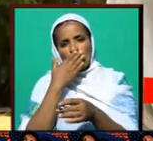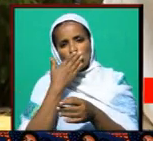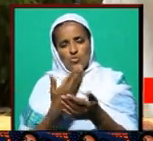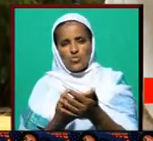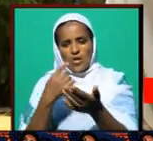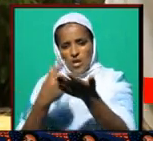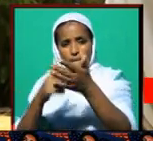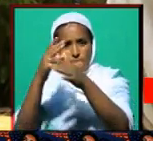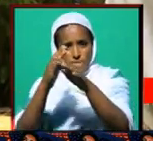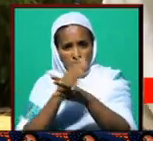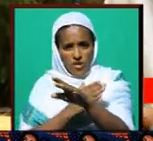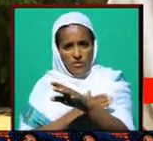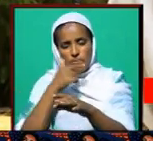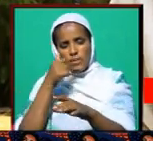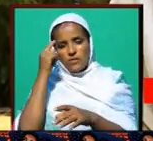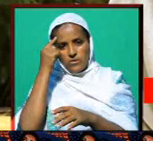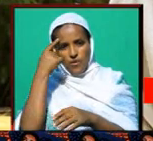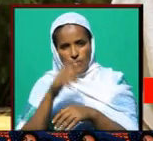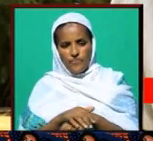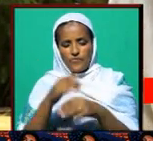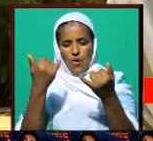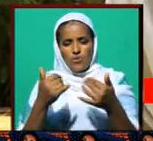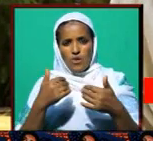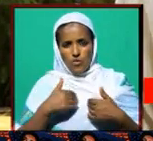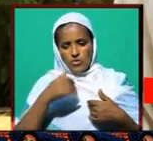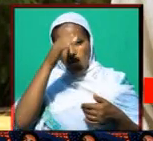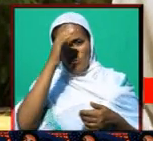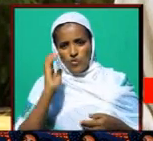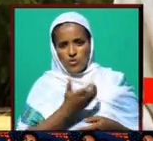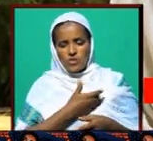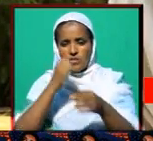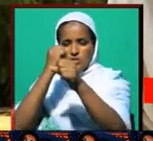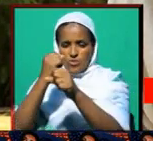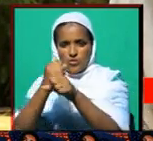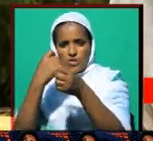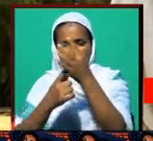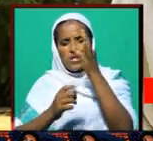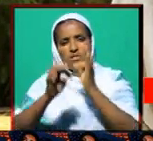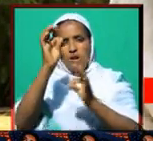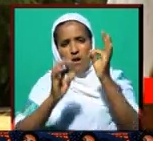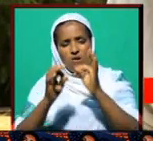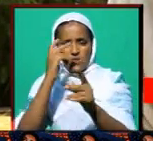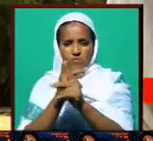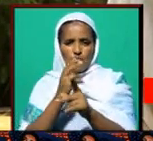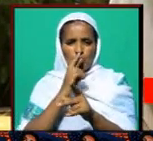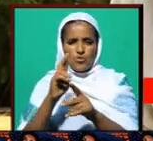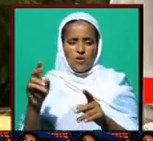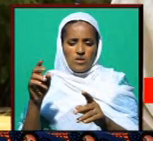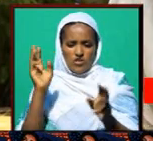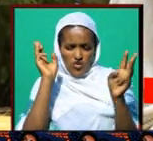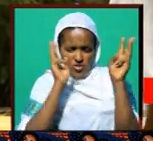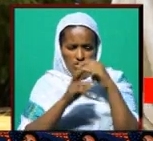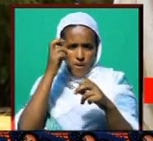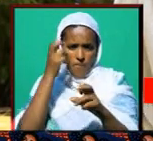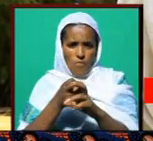ያለበት እና እነዚህም እየቀሩ ነው ቢሆኑ እነዚህም ቢሻሻሉ ብዬ አስባለሁ። አሁን ካሉት ያባቶቻችን የሰሯቸው